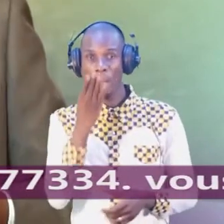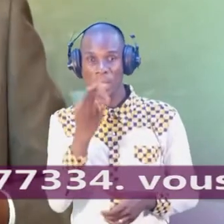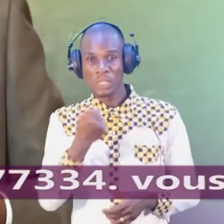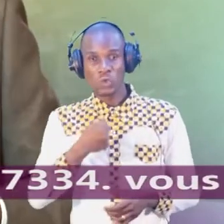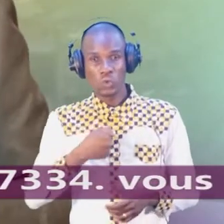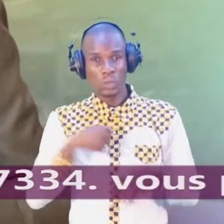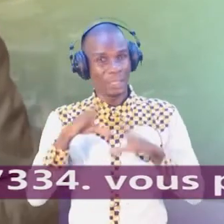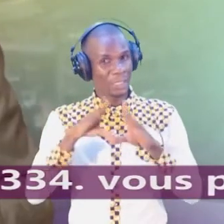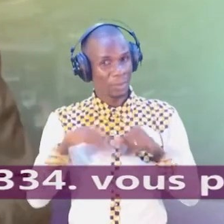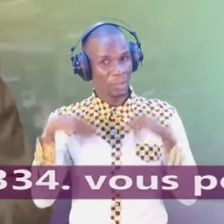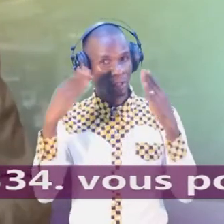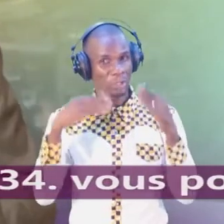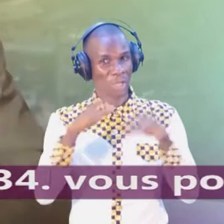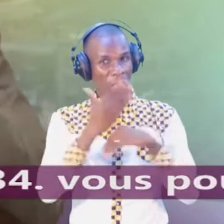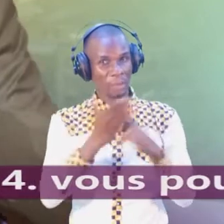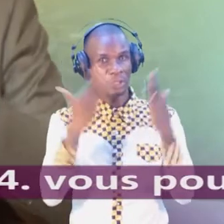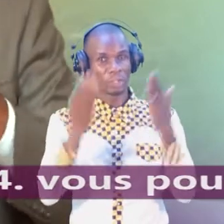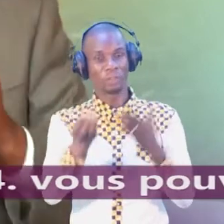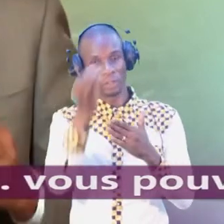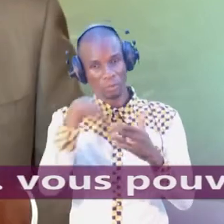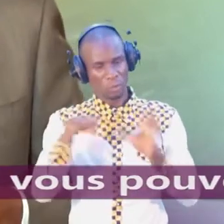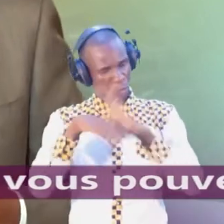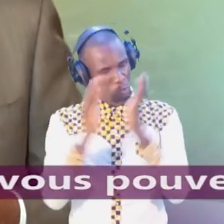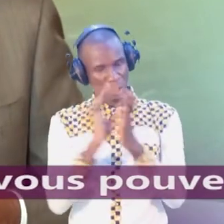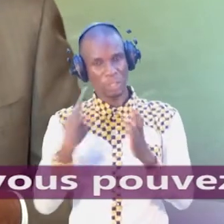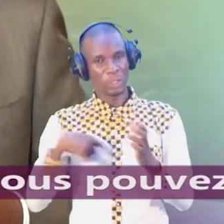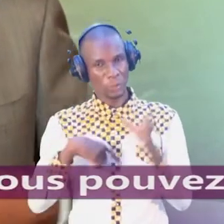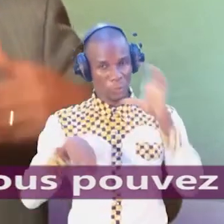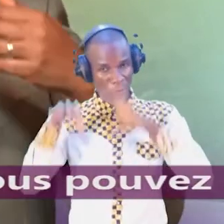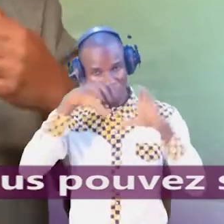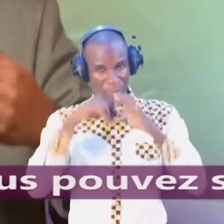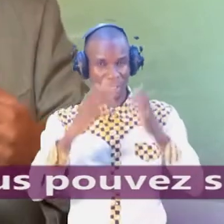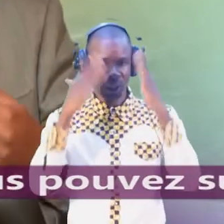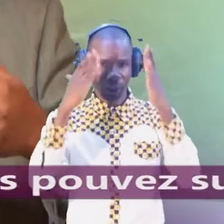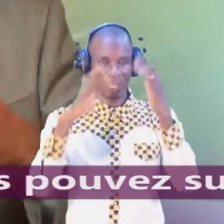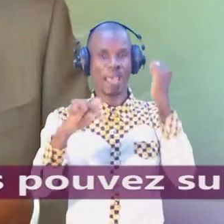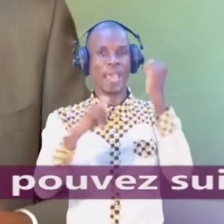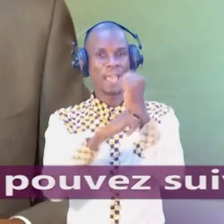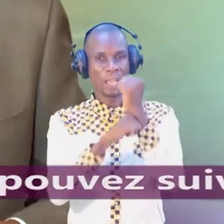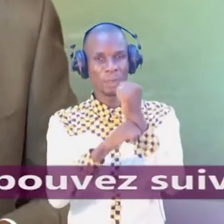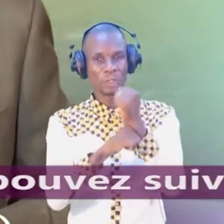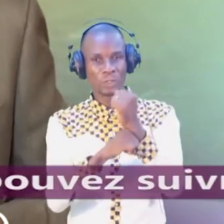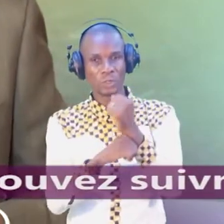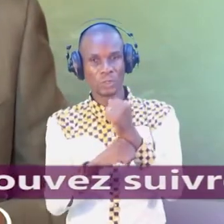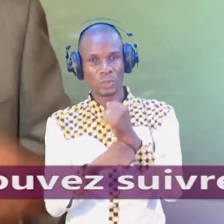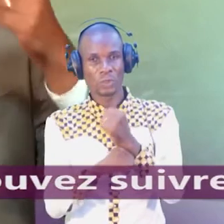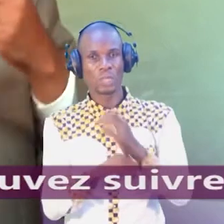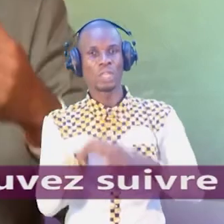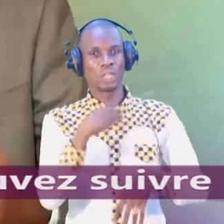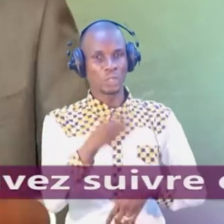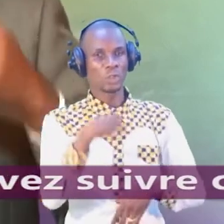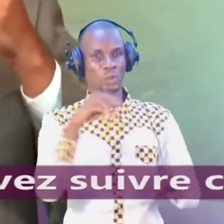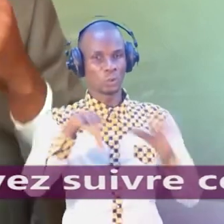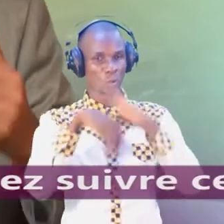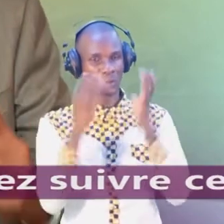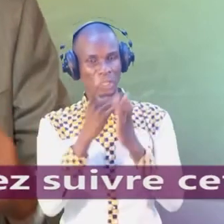mpona kosunga moto. Nzambe aboyi kolula pamba te tokoki kotiela ye motema mpona kopesa ye kopesa